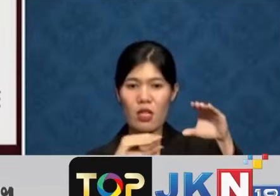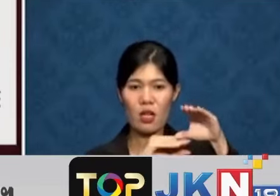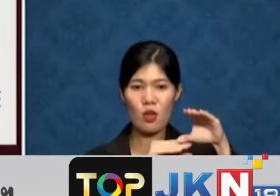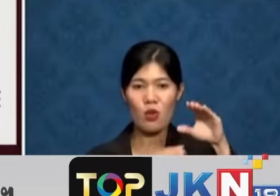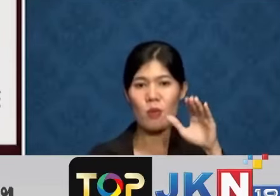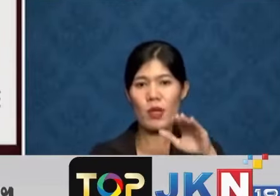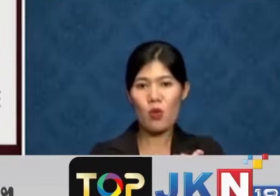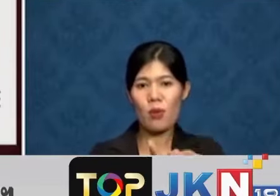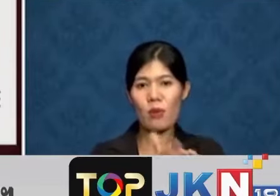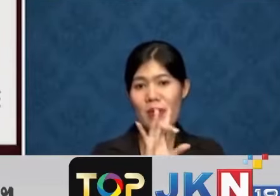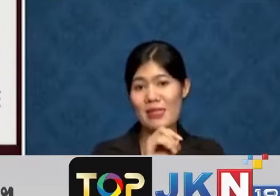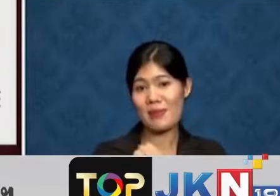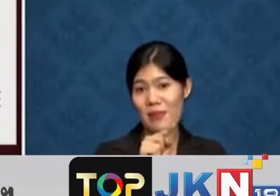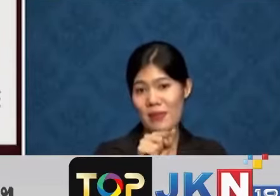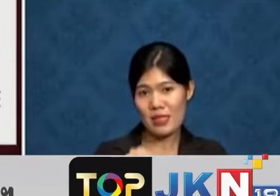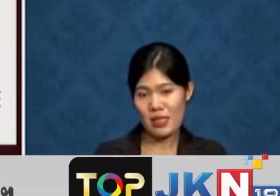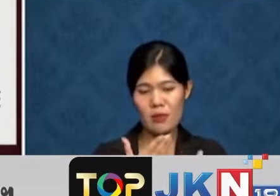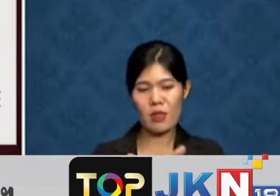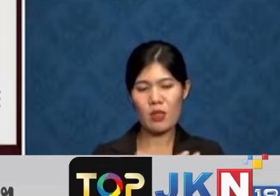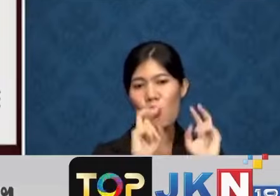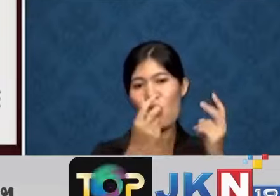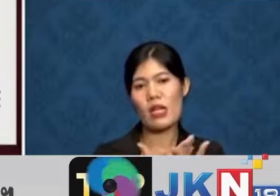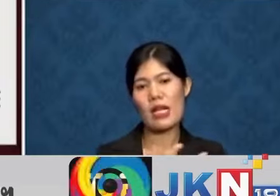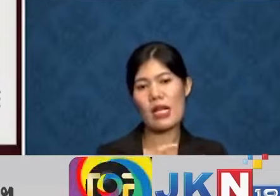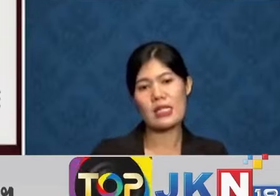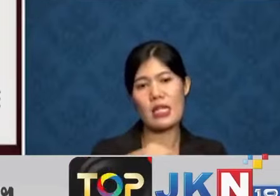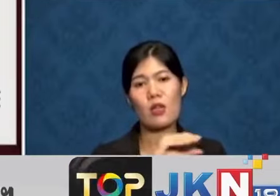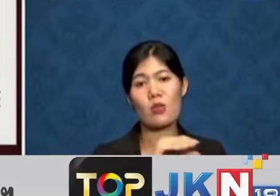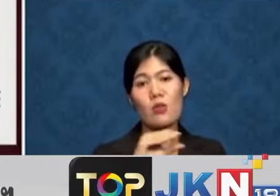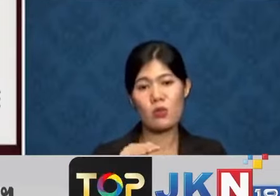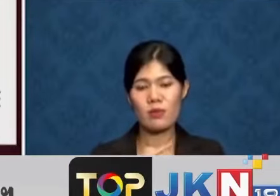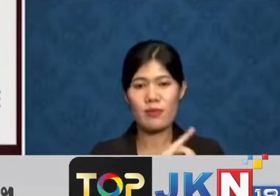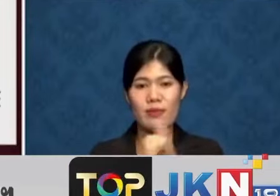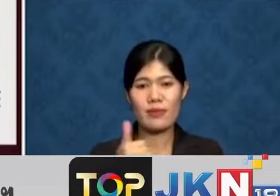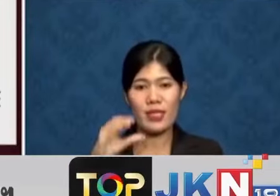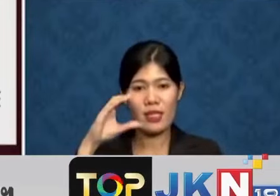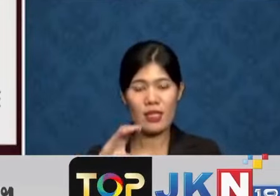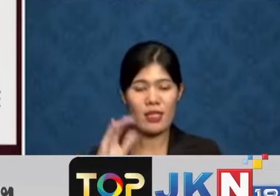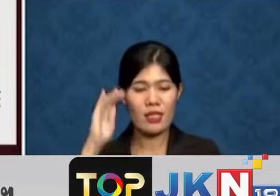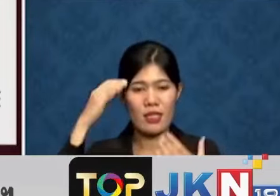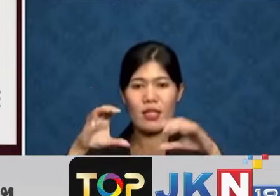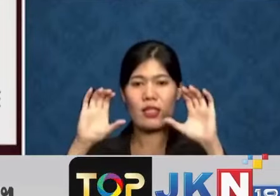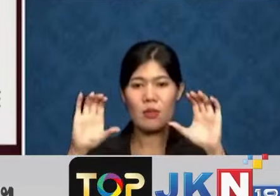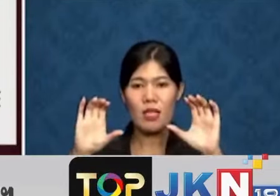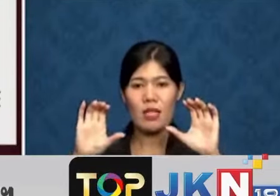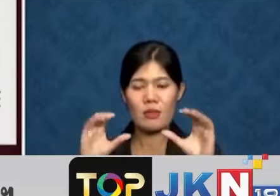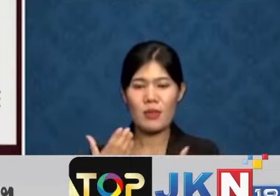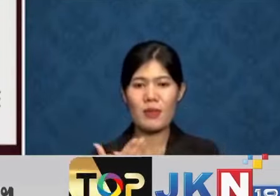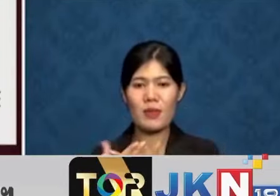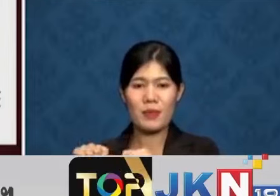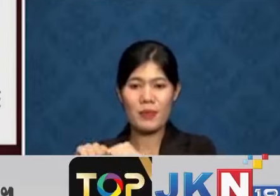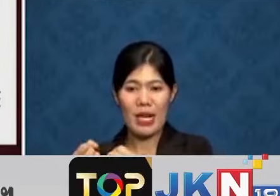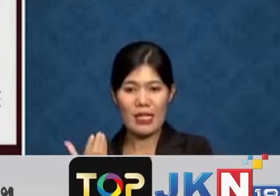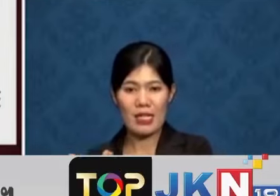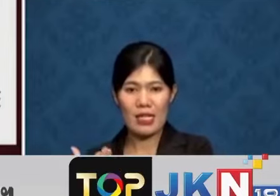ายลงทุนเนี่ยมันดูโป่งมันดูดีเนี่ยรัฐบาลอาจจะไปจงใจตัดงบรายจ่ายประจำบางตัวเพื่อเปลี่ยนให้เป็น